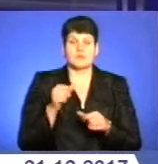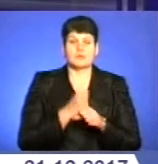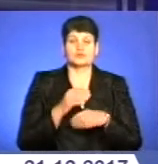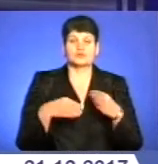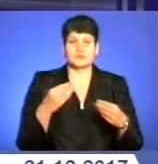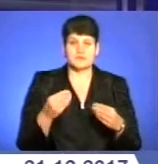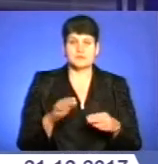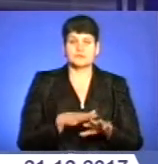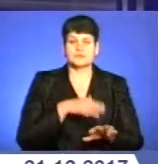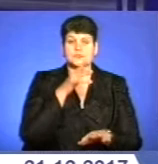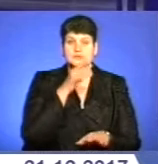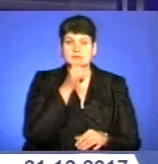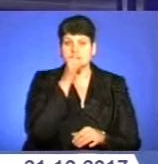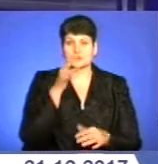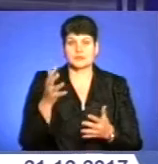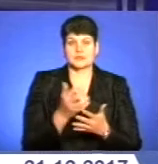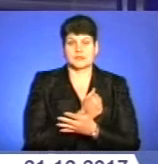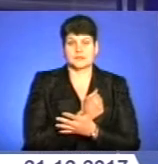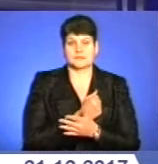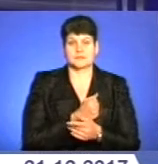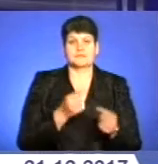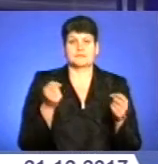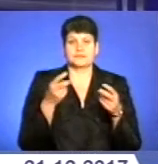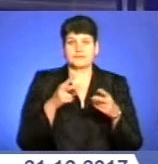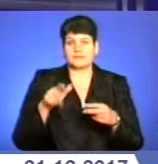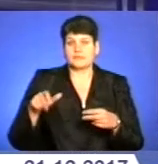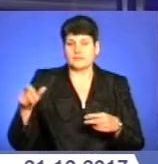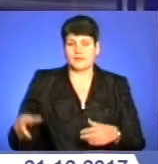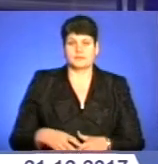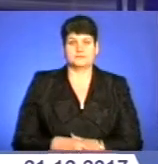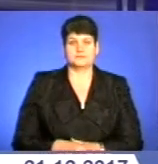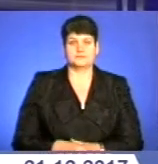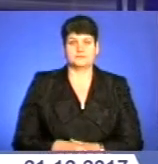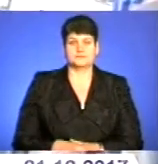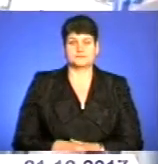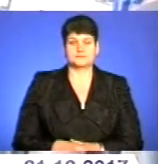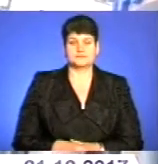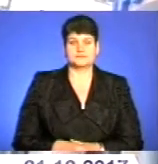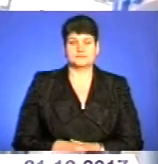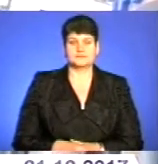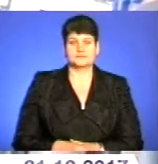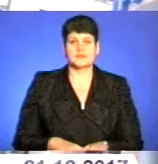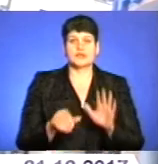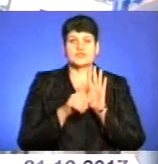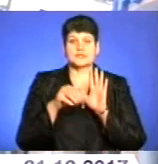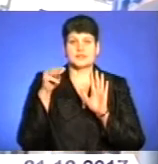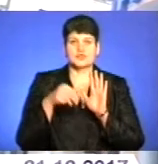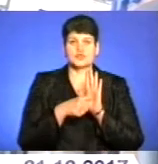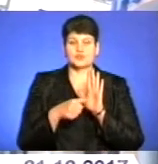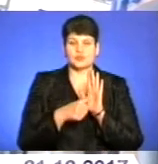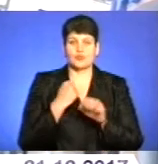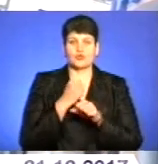час не можуть знайти кваліфікованих працівників. Причини дивимось у наступному сюжеті. 6600